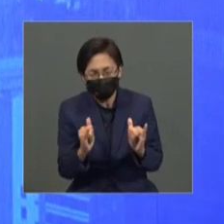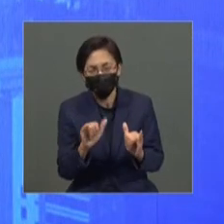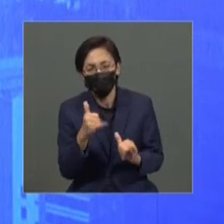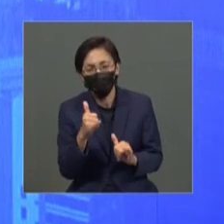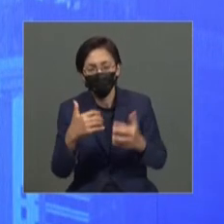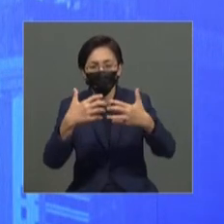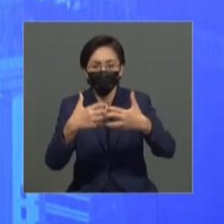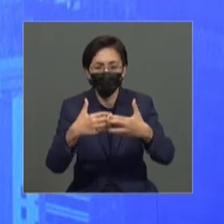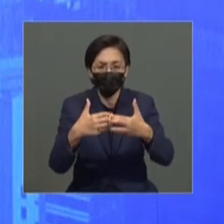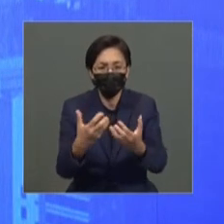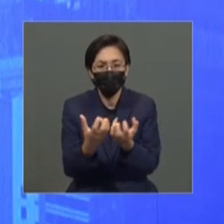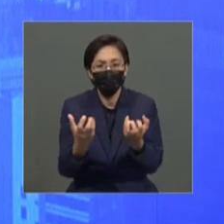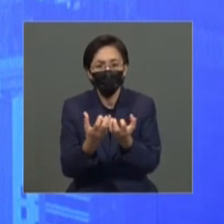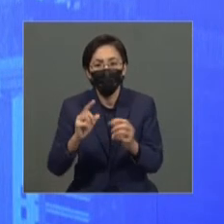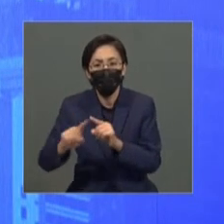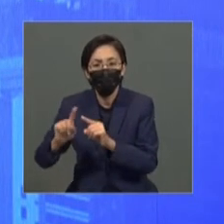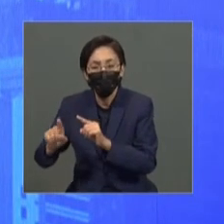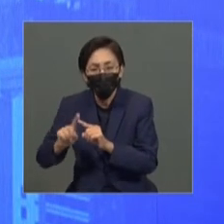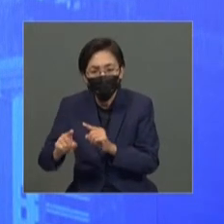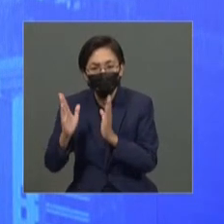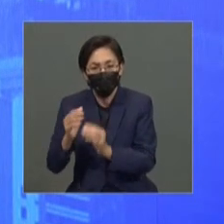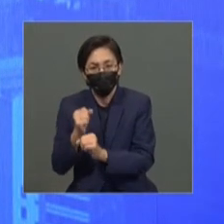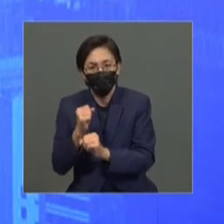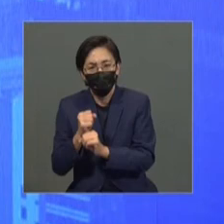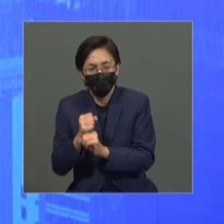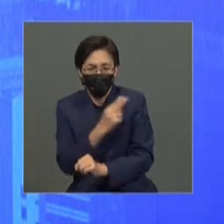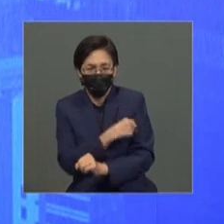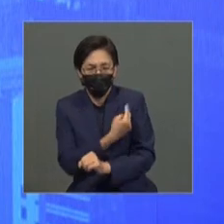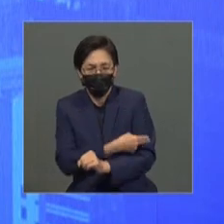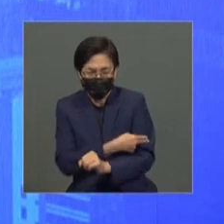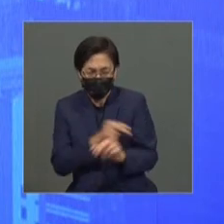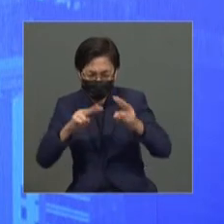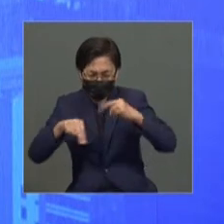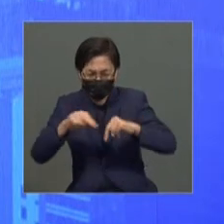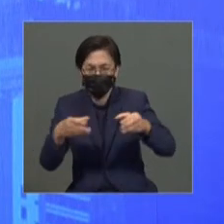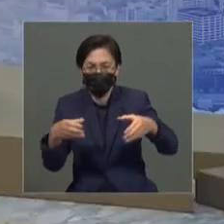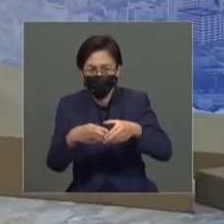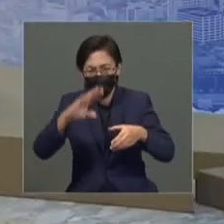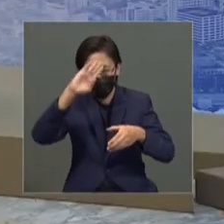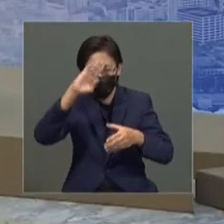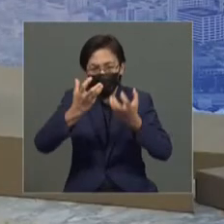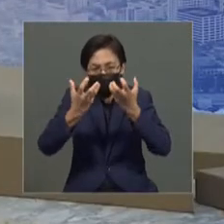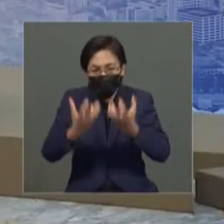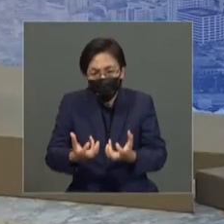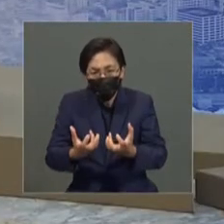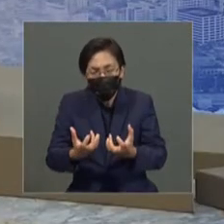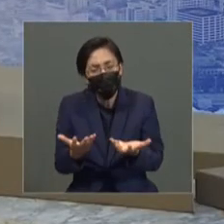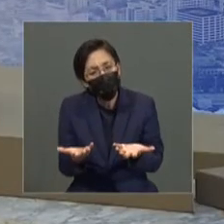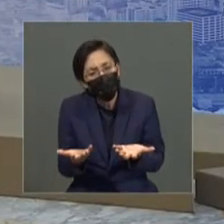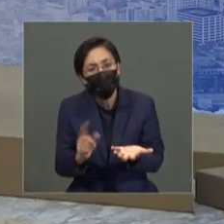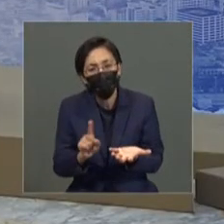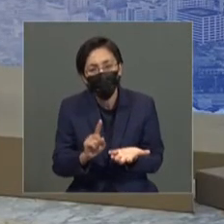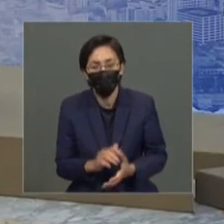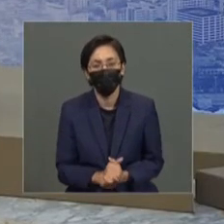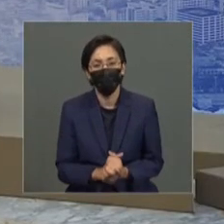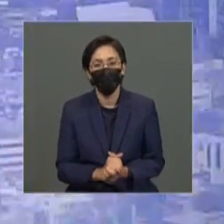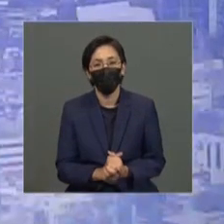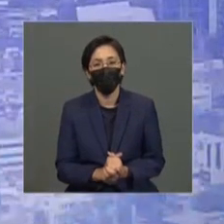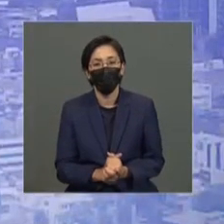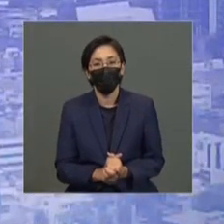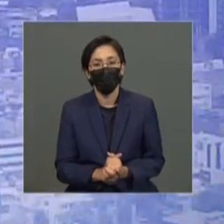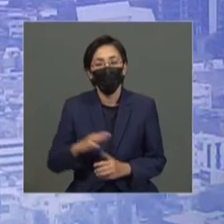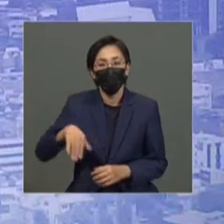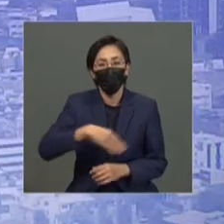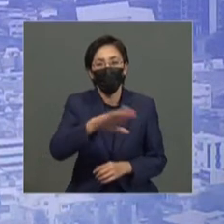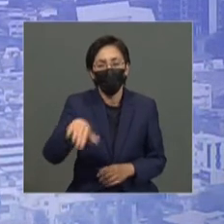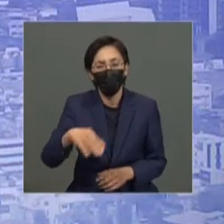ะเป็นต้องมีอุปกรณ์ต่างๆต้องมีบุคลากรทางการแพทย์ในการดูแลกลุ่มนี้ครับ ก็ตอนนี้หลายท่านก็พย